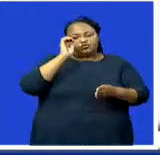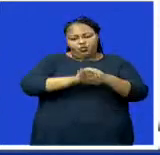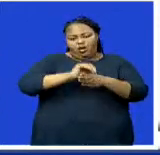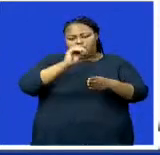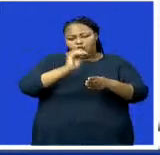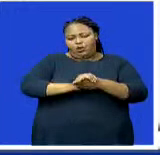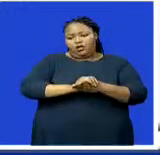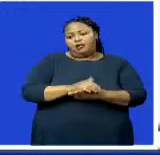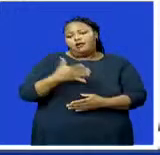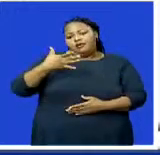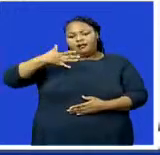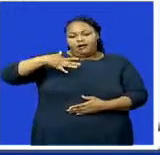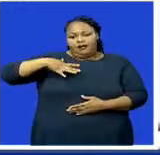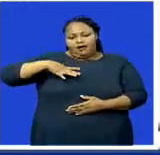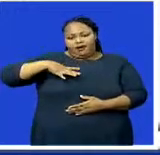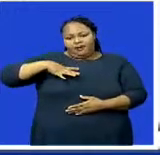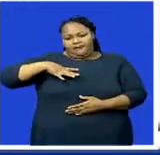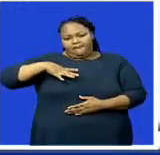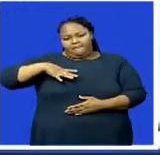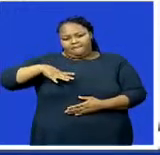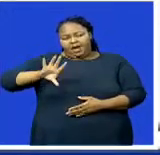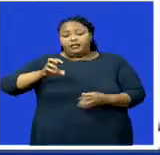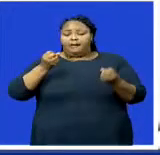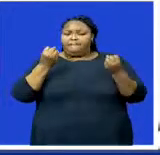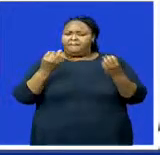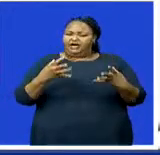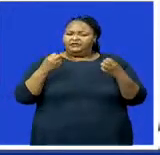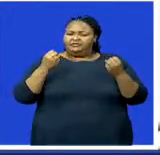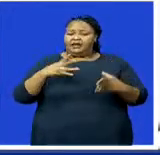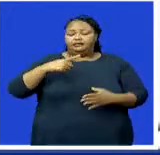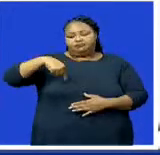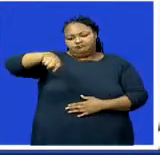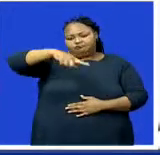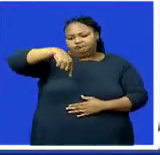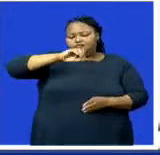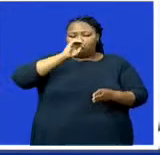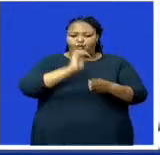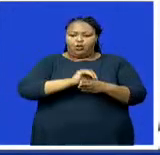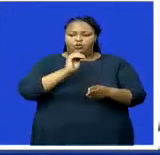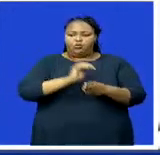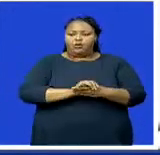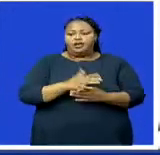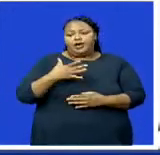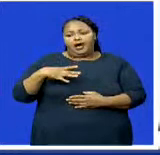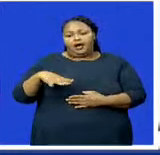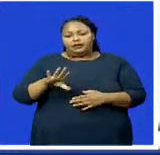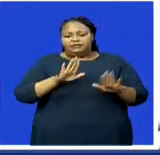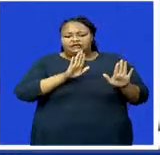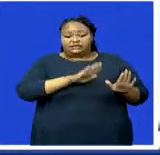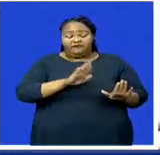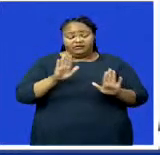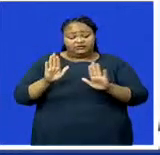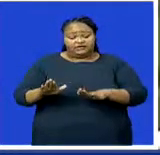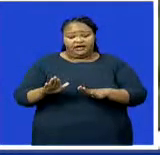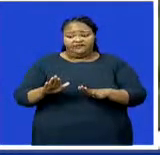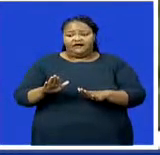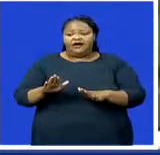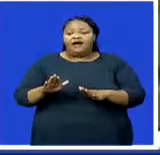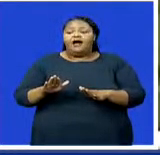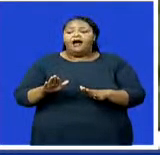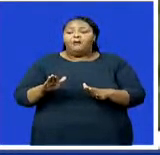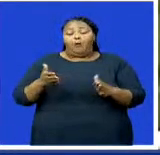babo bayabuyisa kukhona ke natinzalo letinye letiba naloko kuphinyabeteka abanye bosomabhizinisi bangabuyisi